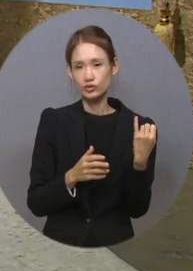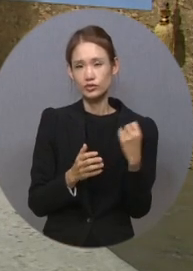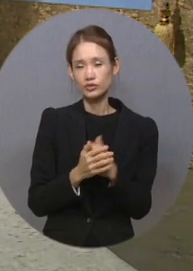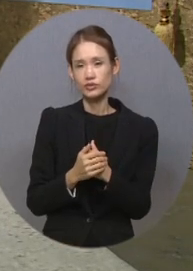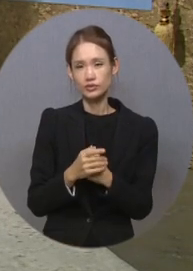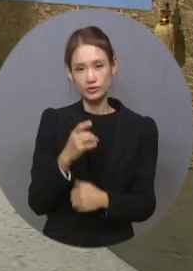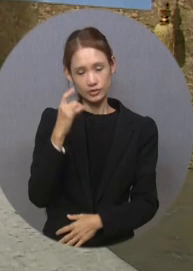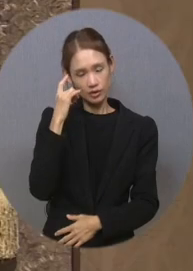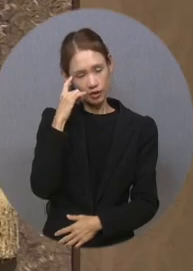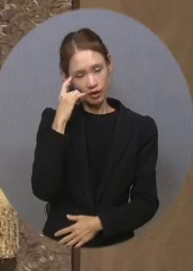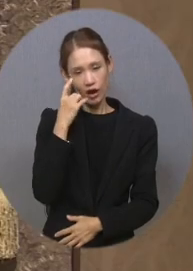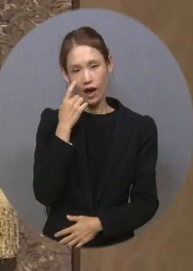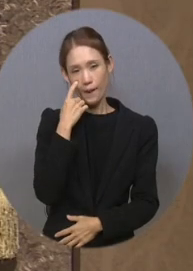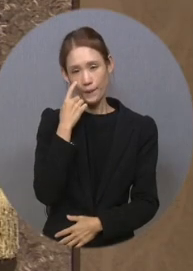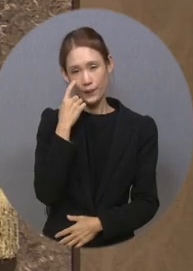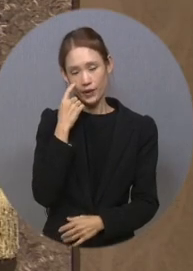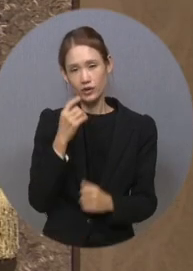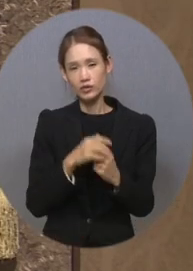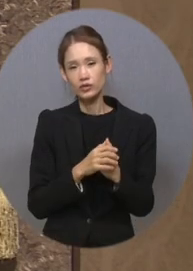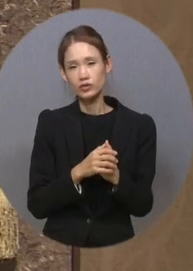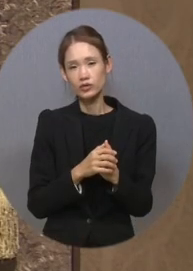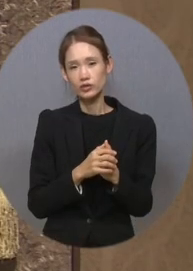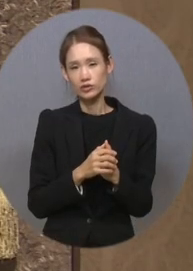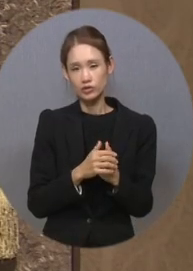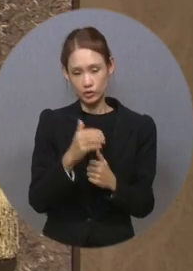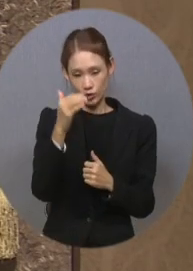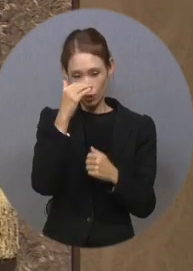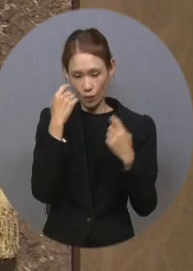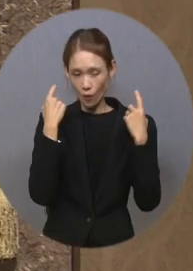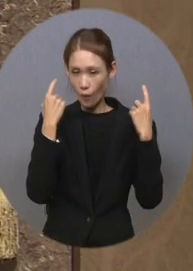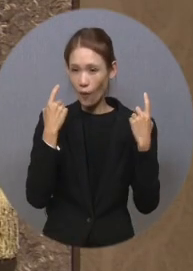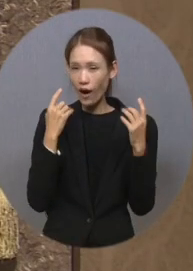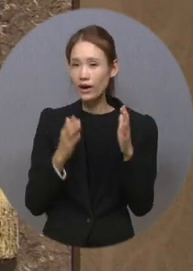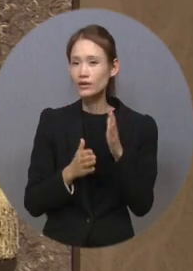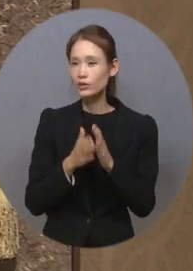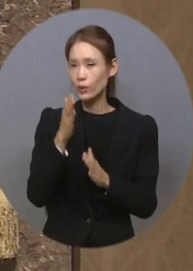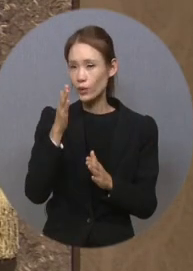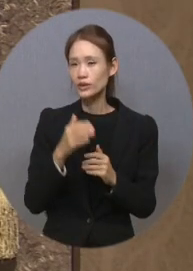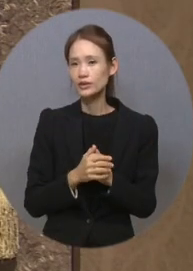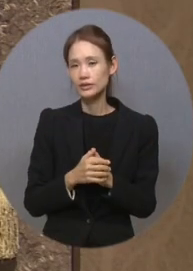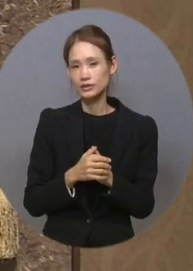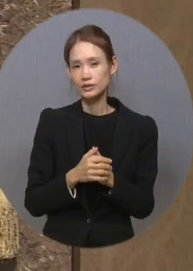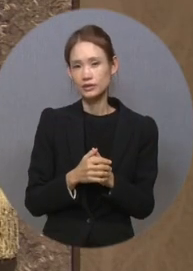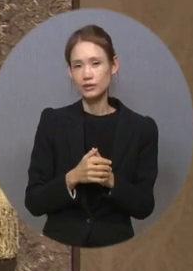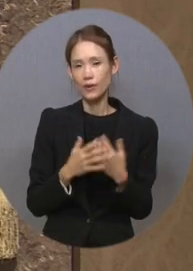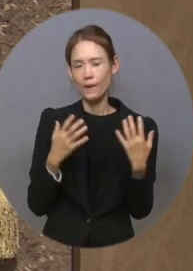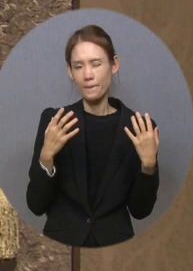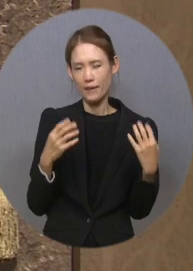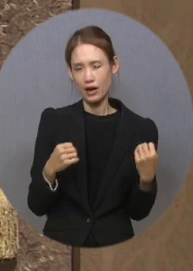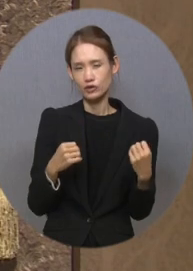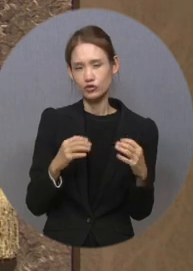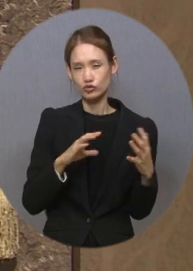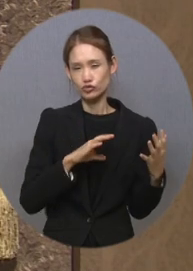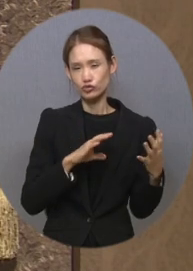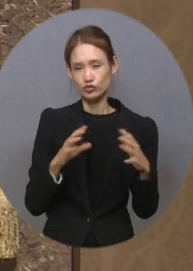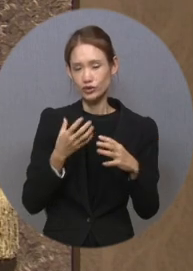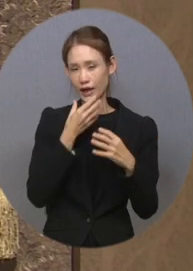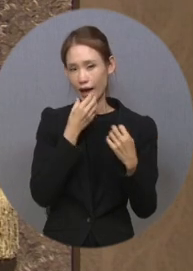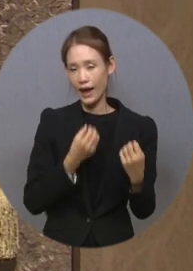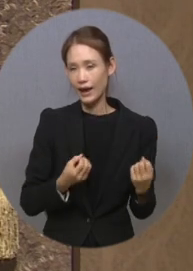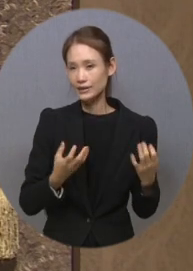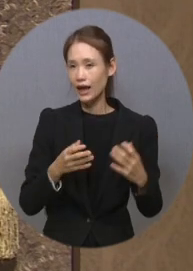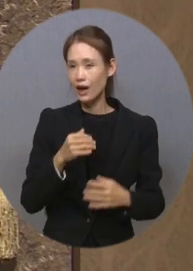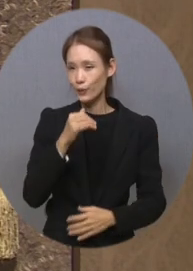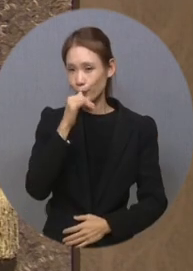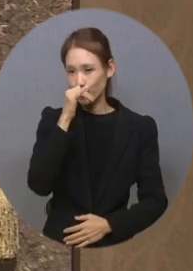여성을 생각하면은 네. 여수가 관광도시거든요. 예. 그리고 또 굉장히 많은 그런 국제 행사도 하고 많이